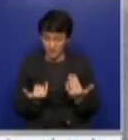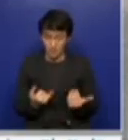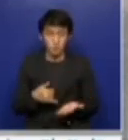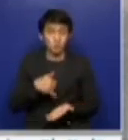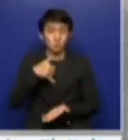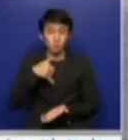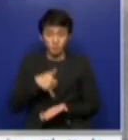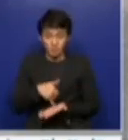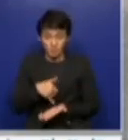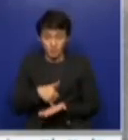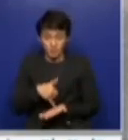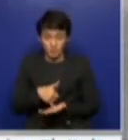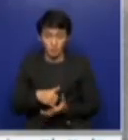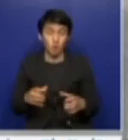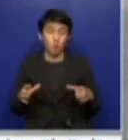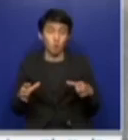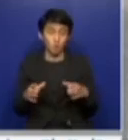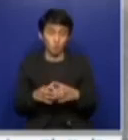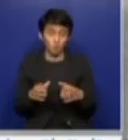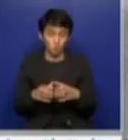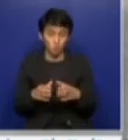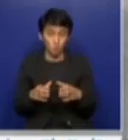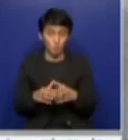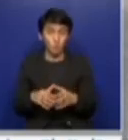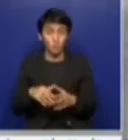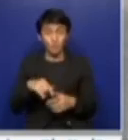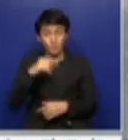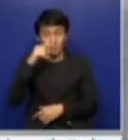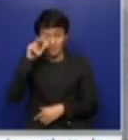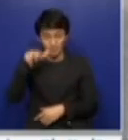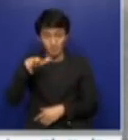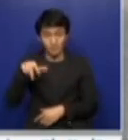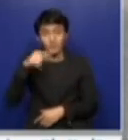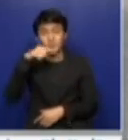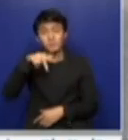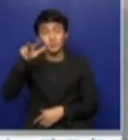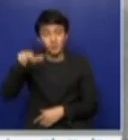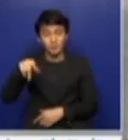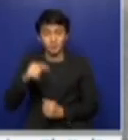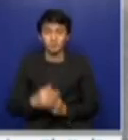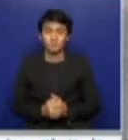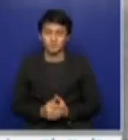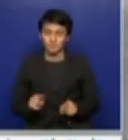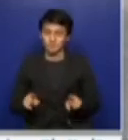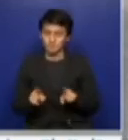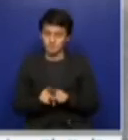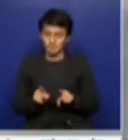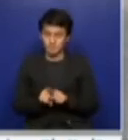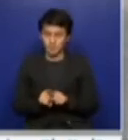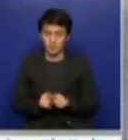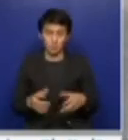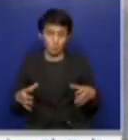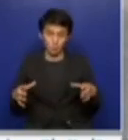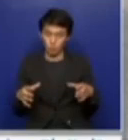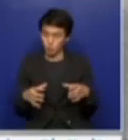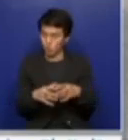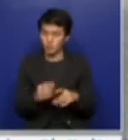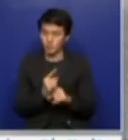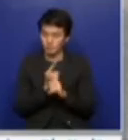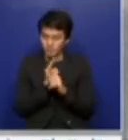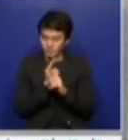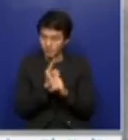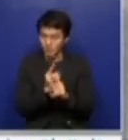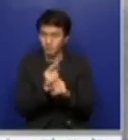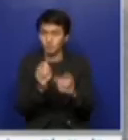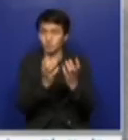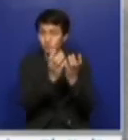พรรคเพื่อไทยที่เกี่ยวกับสถาบันพรรคยึดมั่นการปกครองระบอบประชาธิปไตยที่